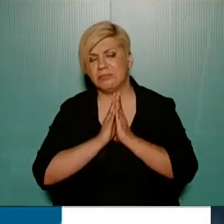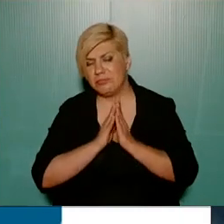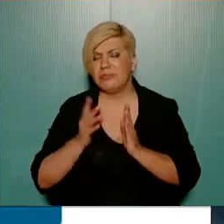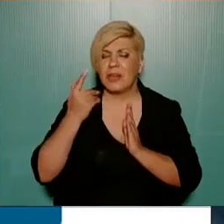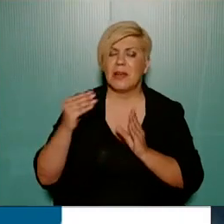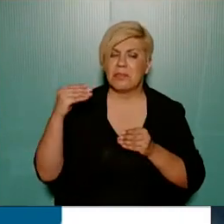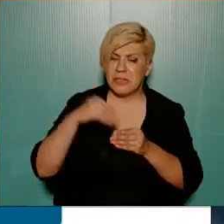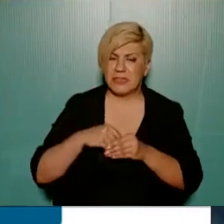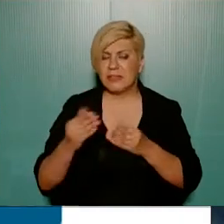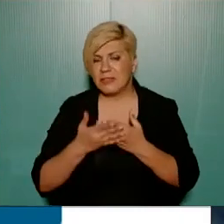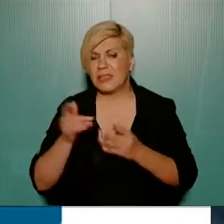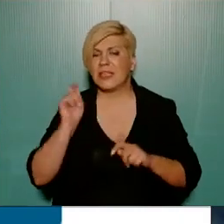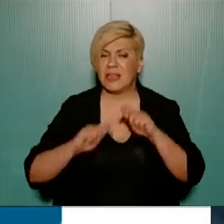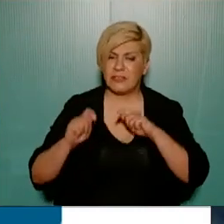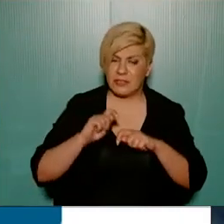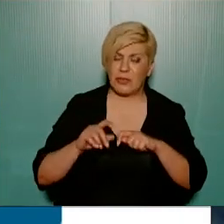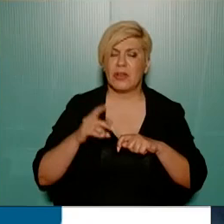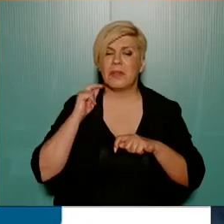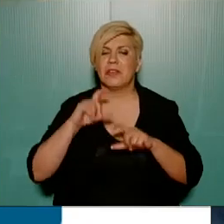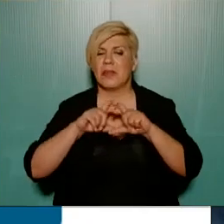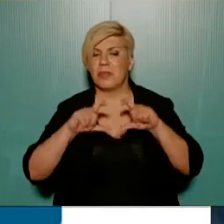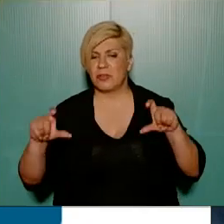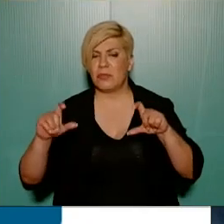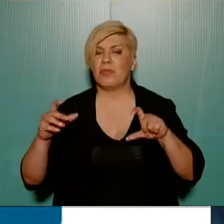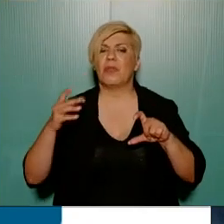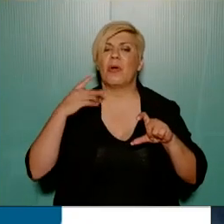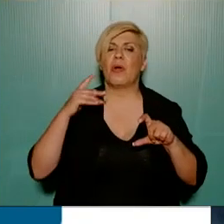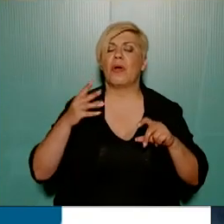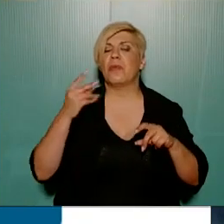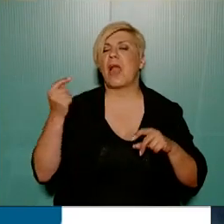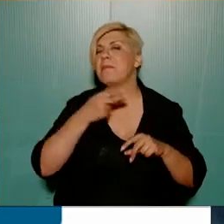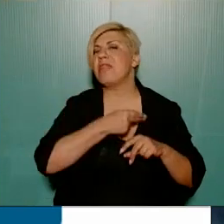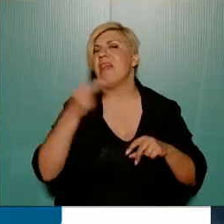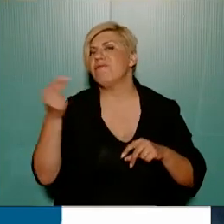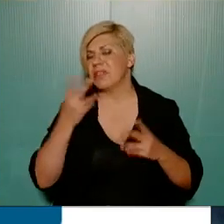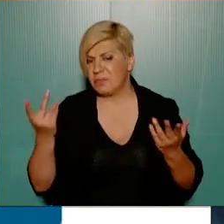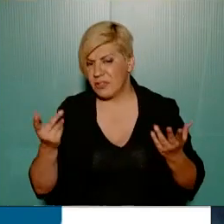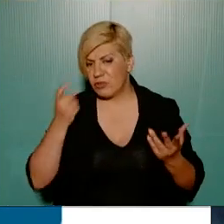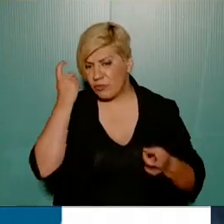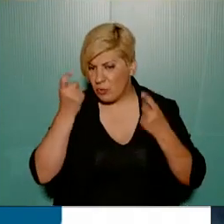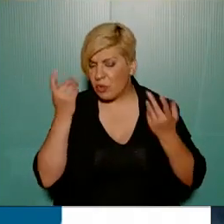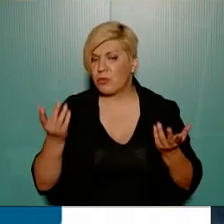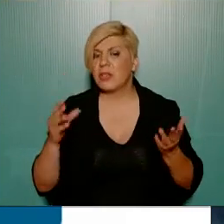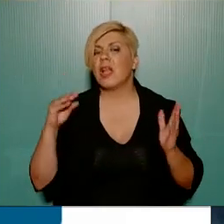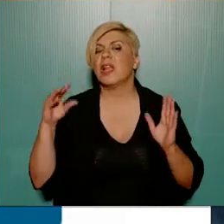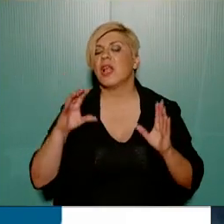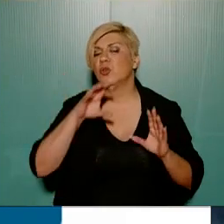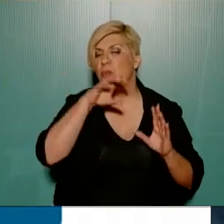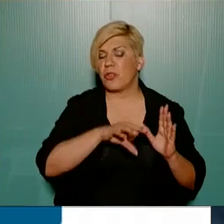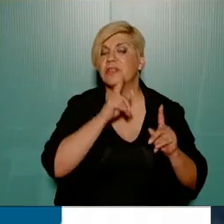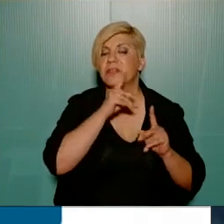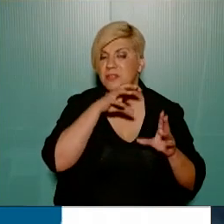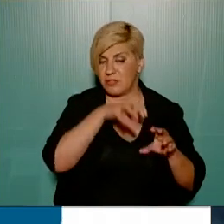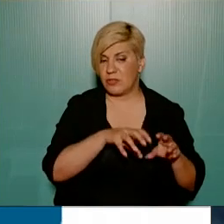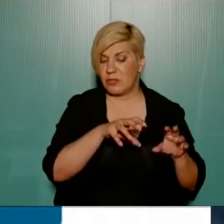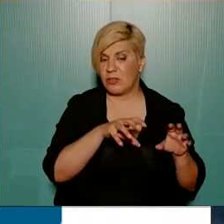θέλετε να μπείτε μέσα στην κατασκευή, να το βάλουμε μια ούγια απ' έξω που να λέει, θα αποτελεί μια διαφήμιση. Γιατί σκεφτόμαστε μάλιστα να τοποθετηθεί το συγκεκριμένο,